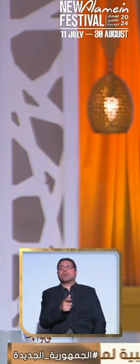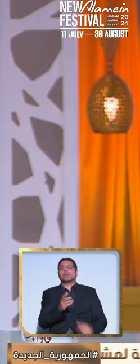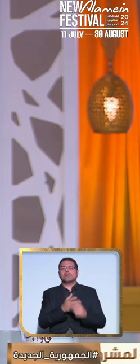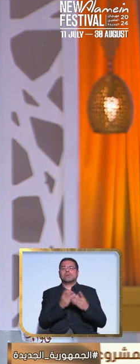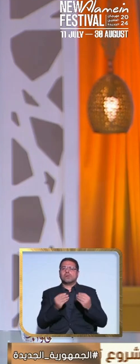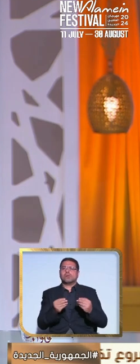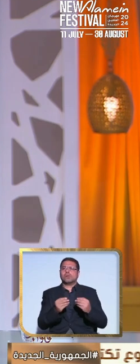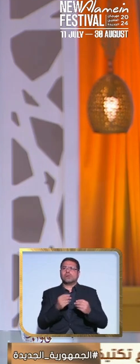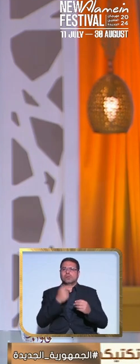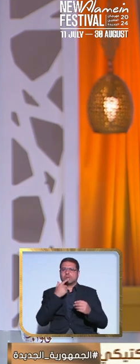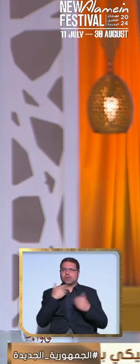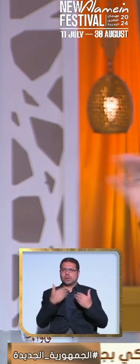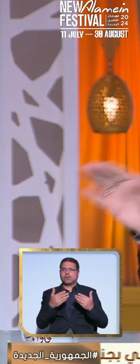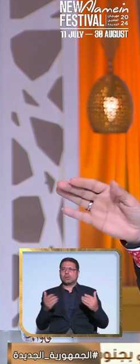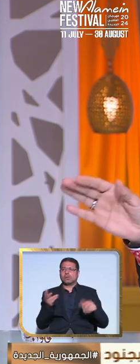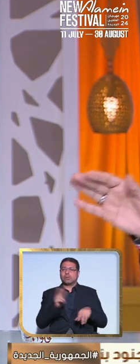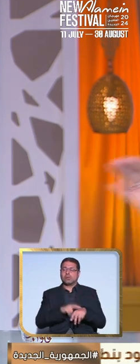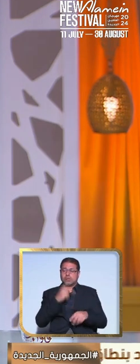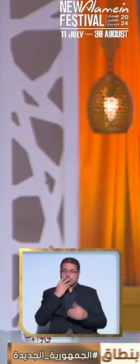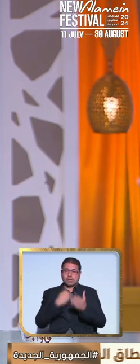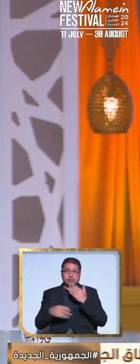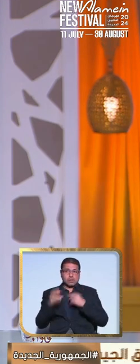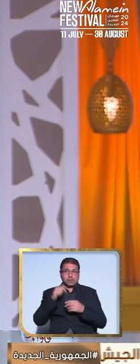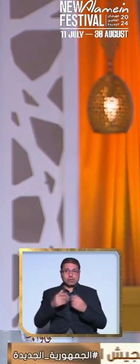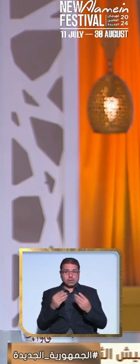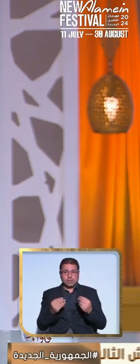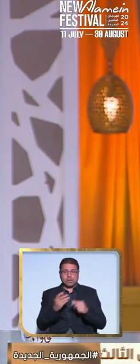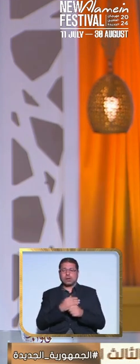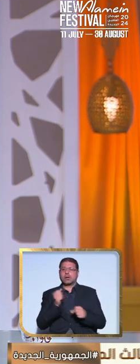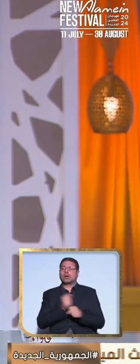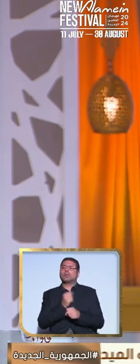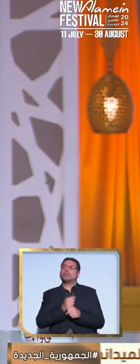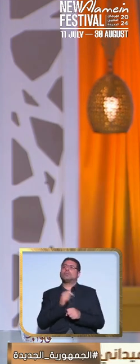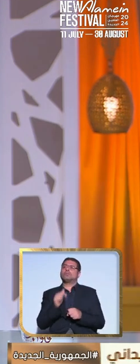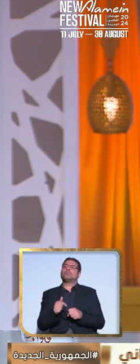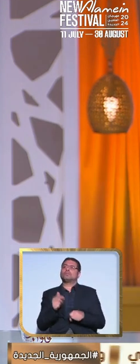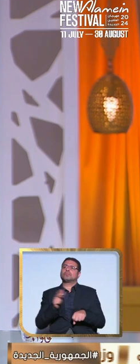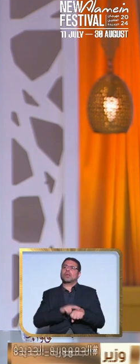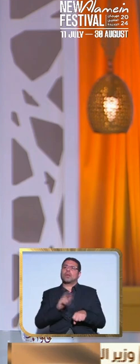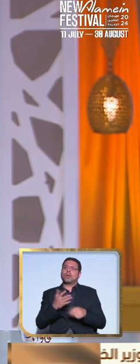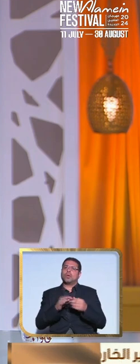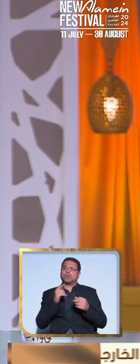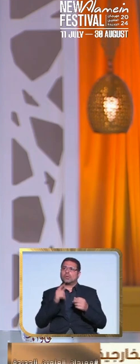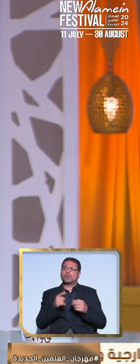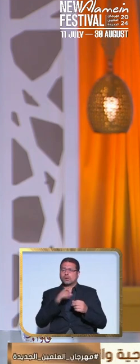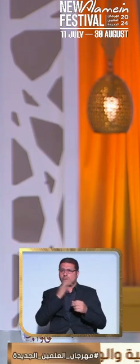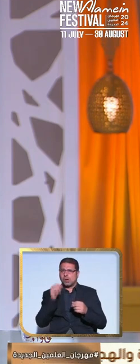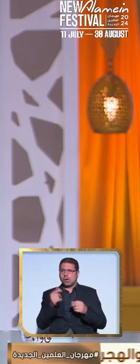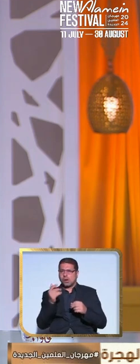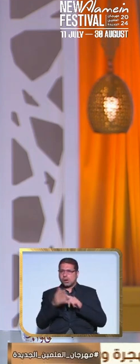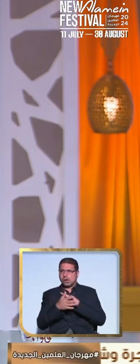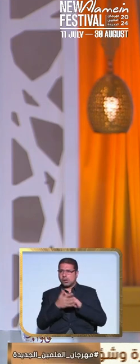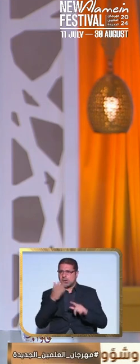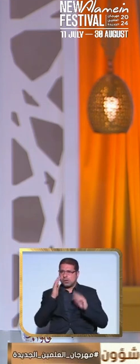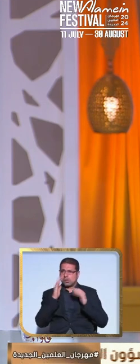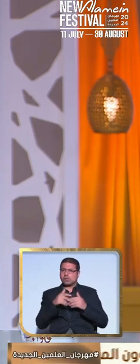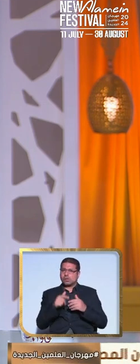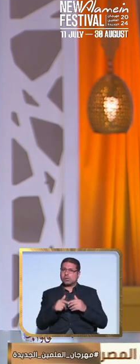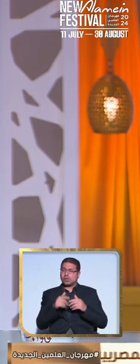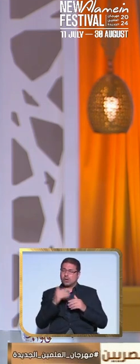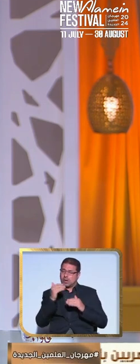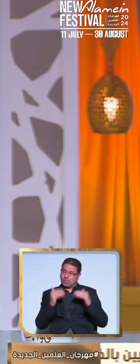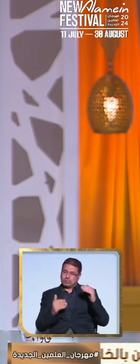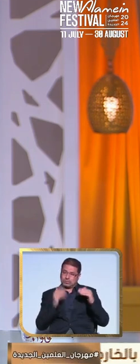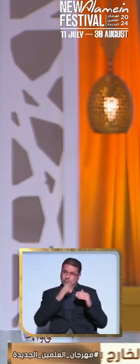وكثرة التنفل. لو علي سنوات كثيرة أعمل كده، أو علي مثلا 5 صلوات أو أقل